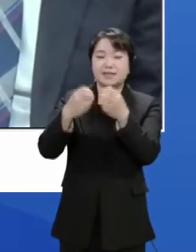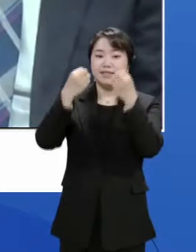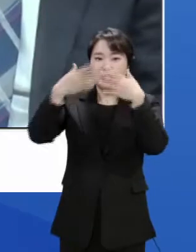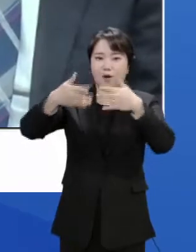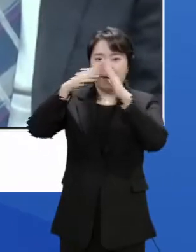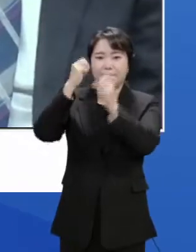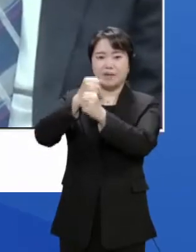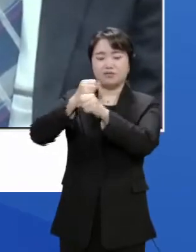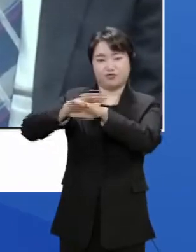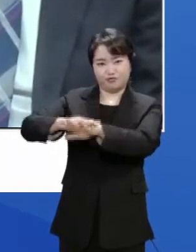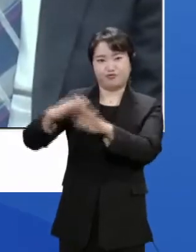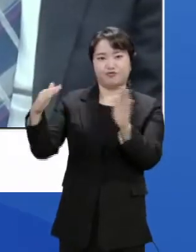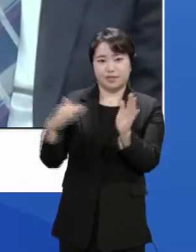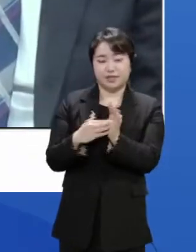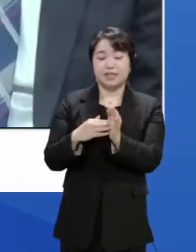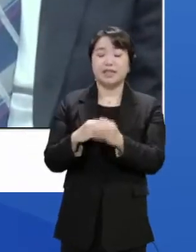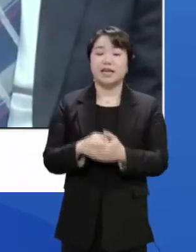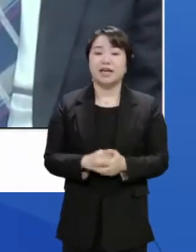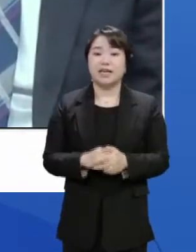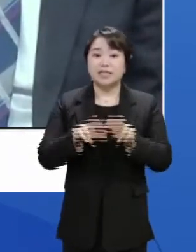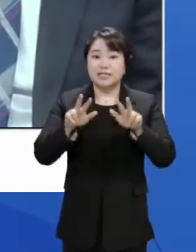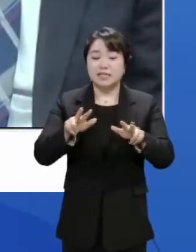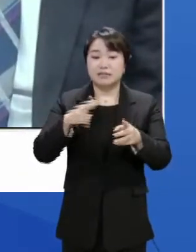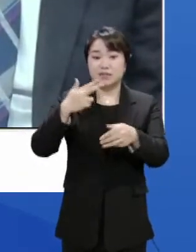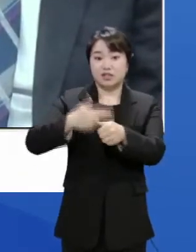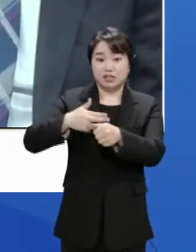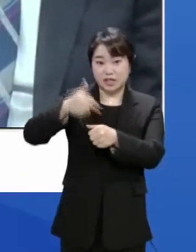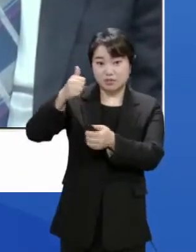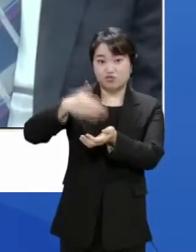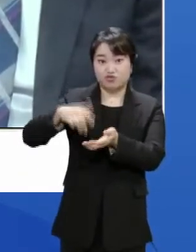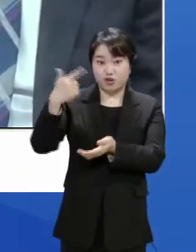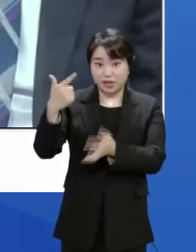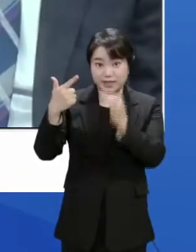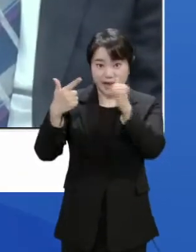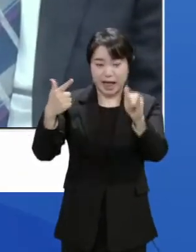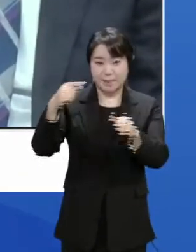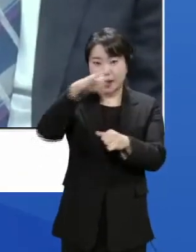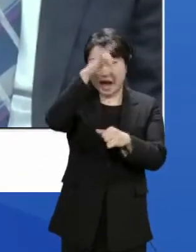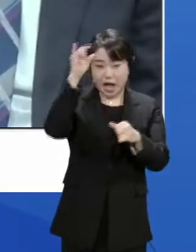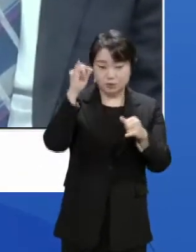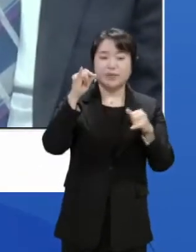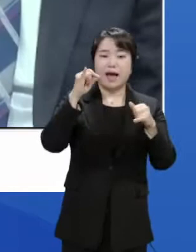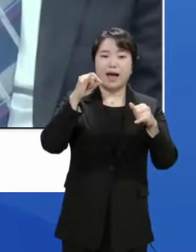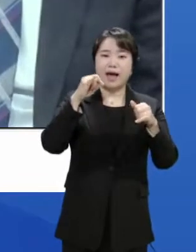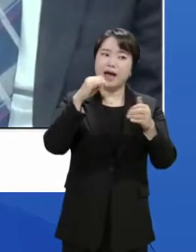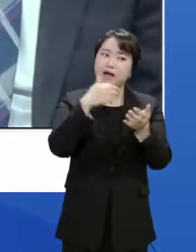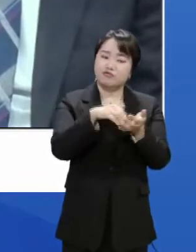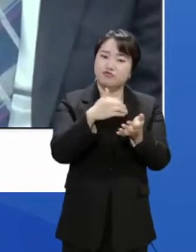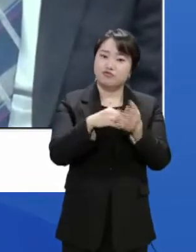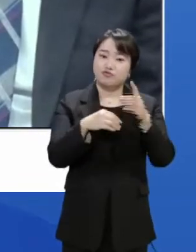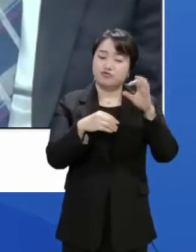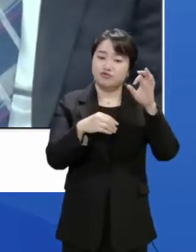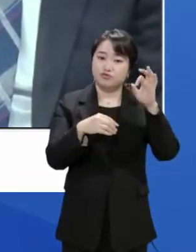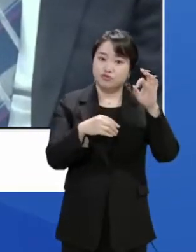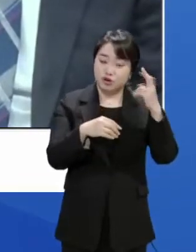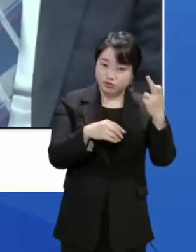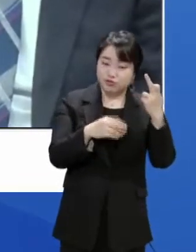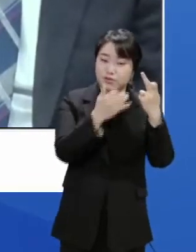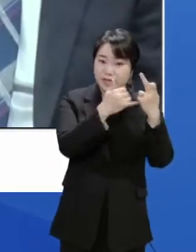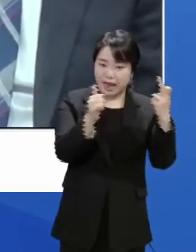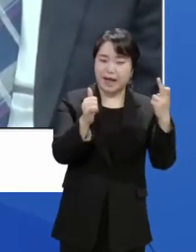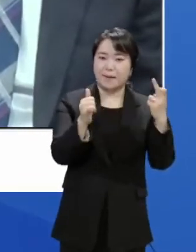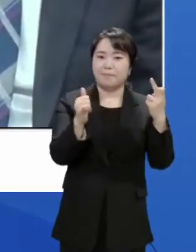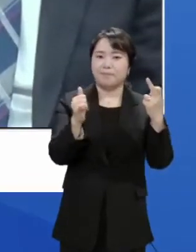해놓은 상태입니다. 지금은 의사선생님 6명, 간호사 12명, 인력 충원을 위해서 지금